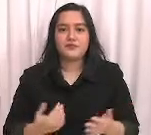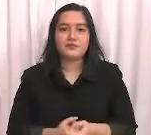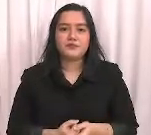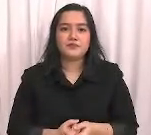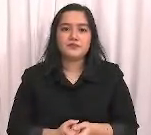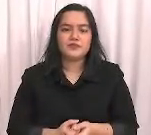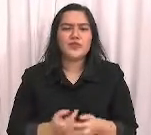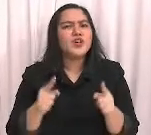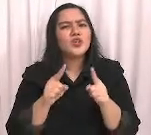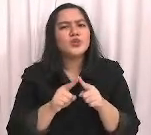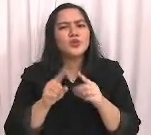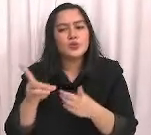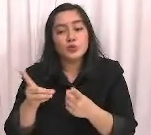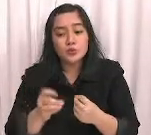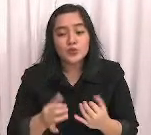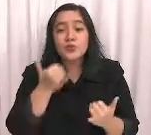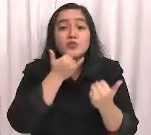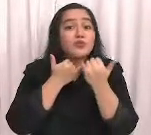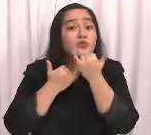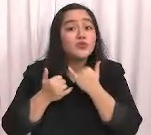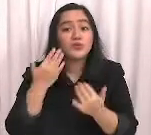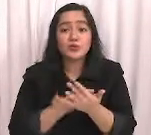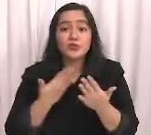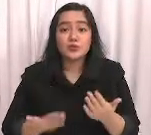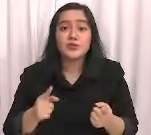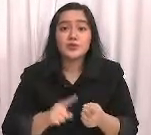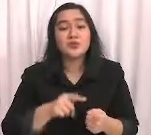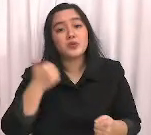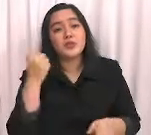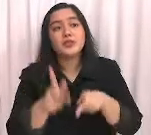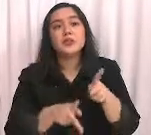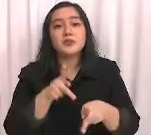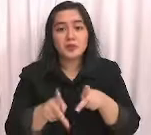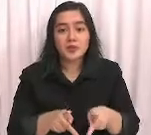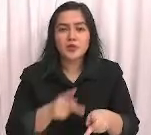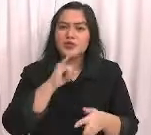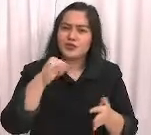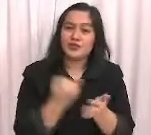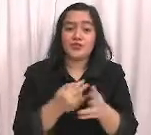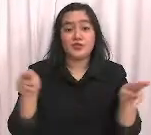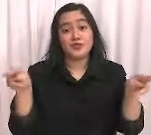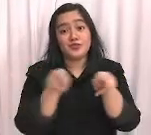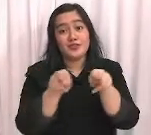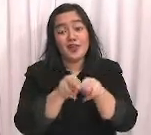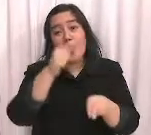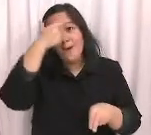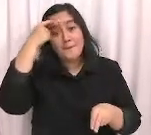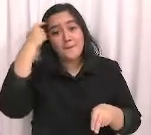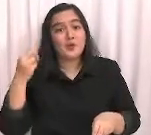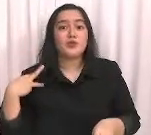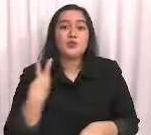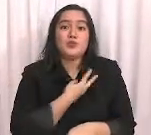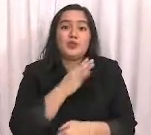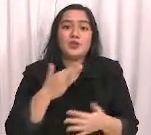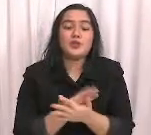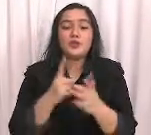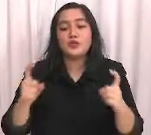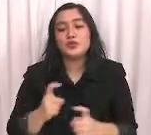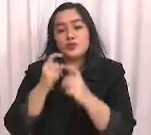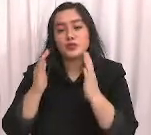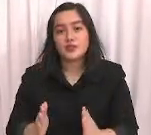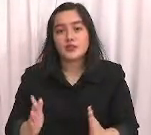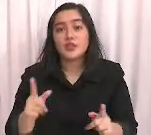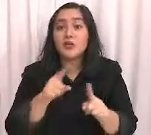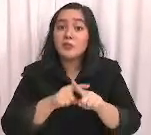sa kapwa mo, yun ang bihira. Yeah. Yung gumawa ka ng tama na hindi ka umaasa ng mabuti, hindi ka umaasa